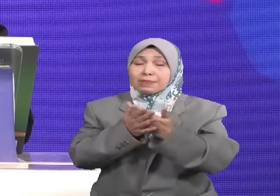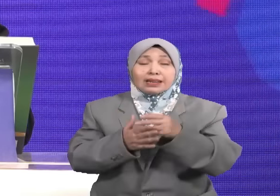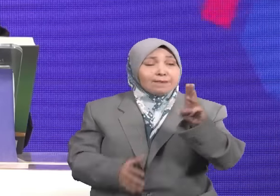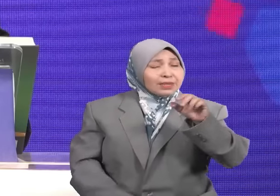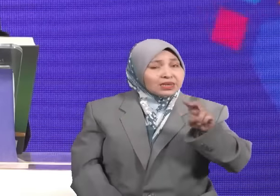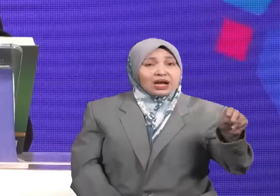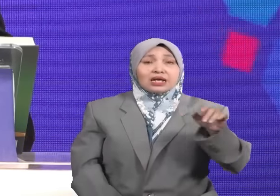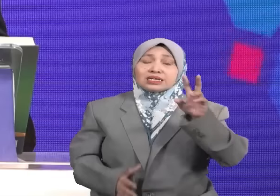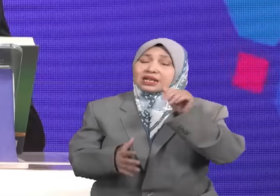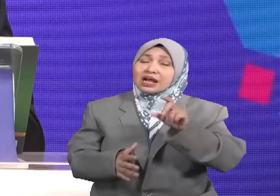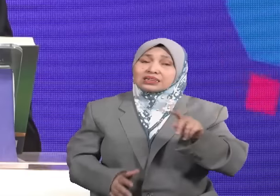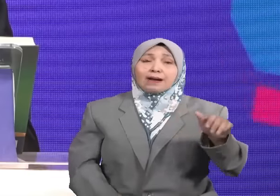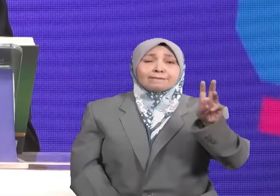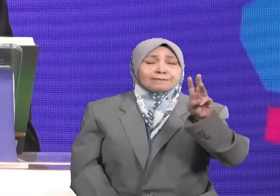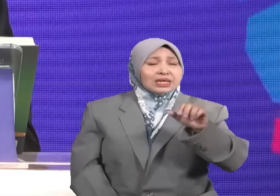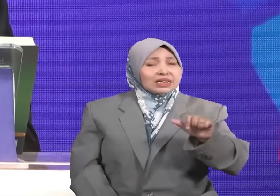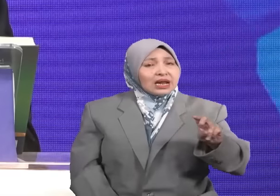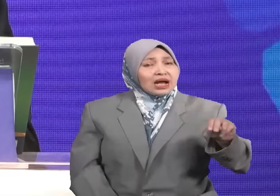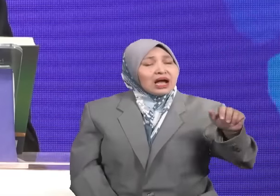ayatin, dia akan baca dengan